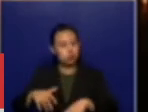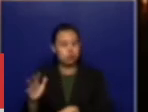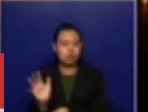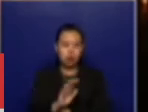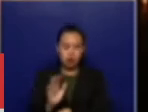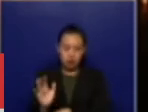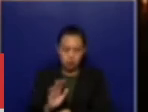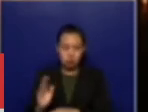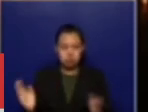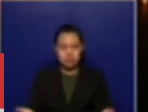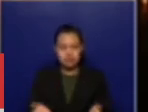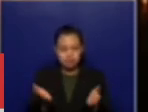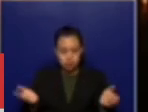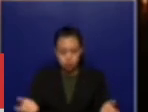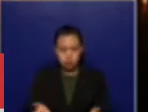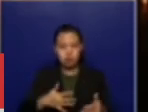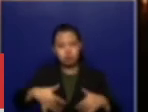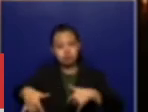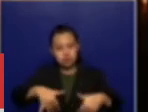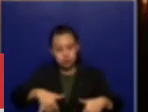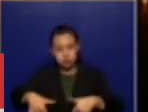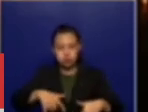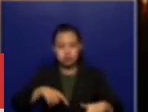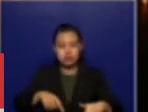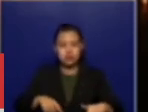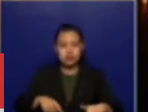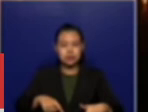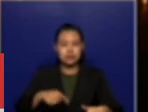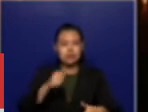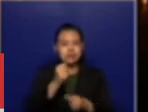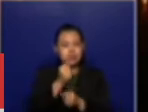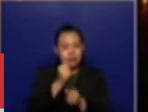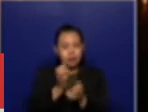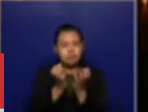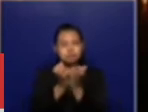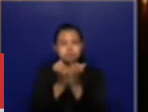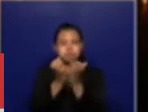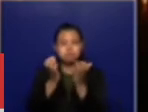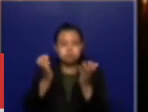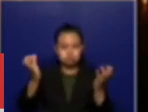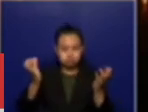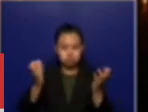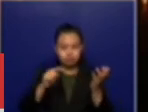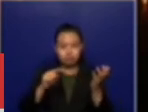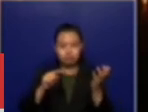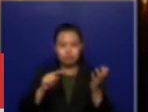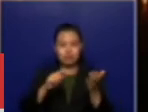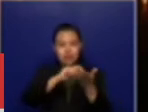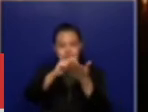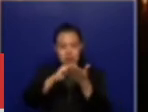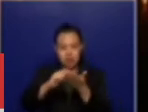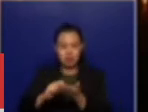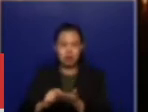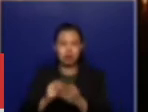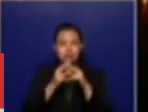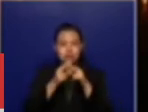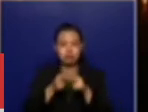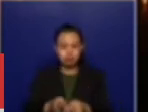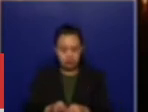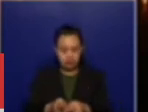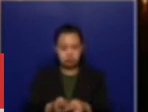สนับสนุนให้ประชาชนมีรัฐธรรมนูญที่มีประชาชนเป็นผู้ร่างของเขาเองครับ